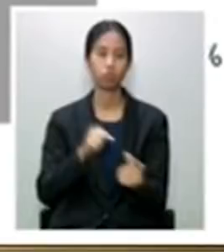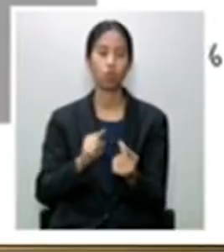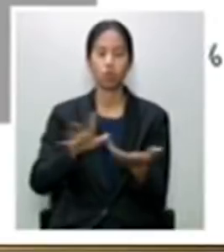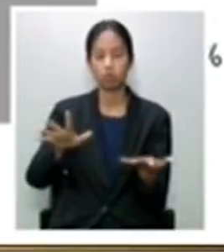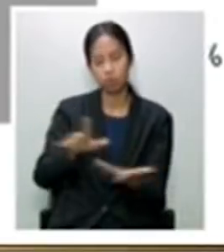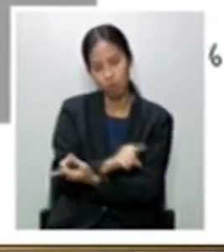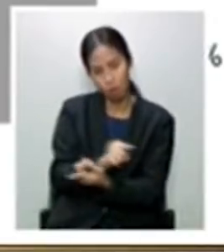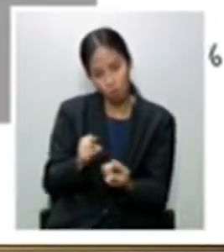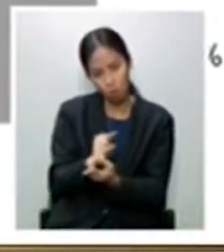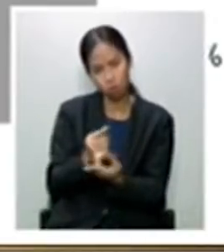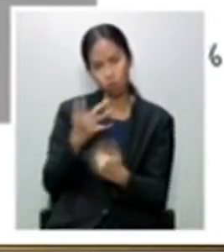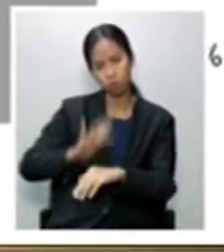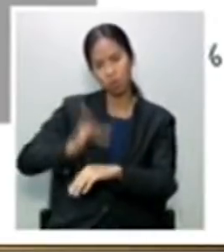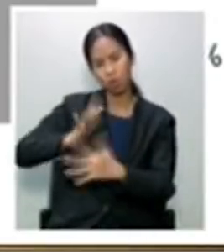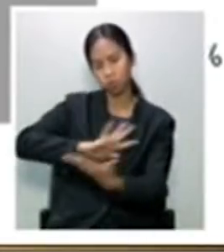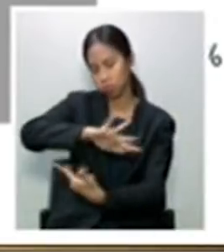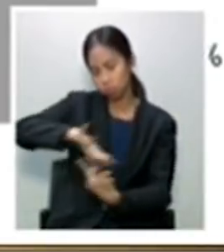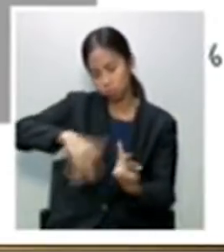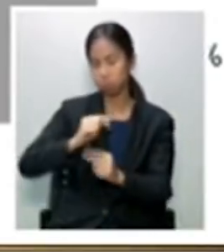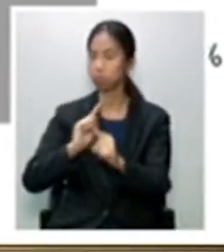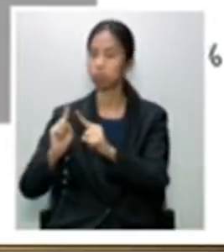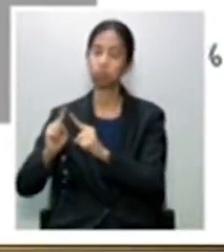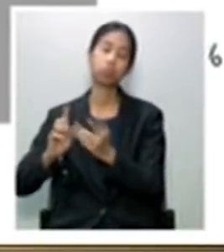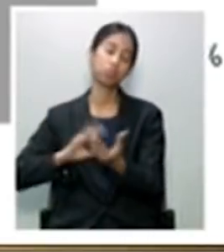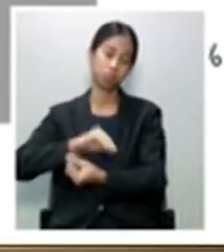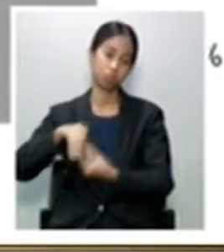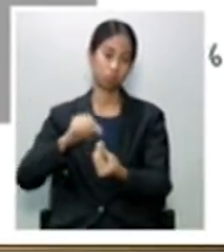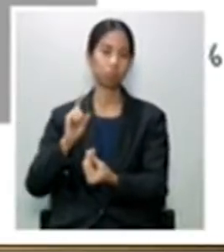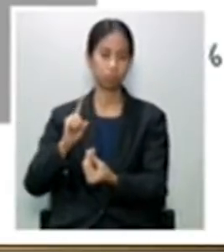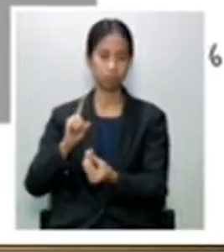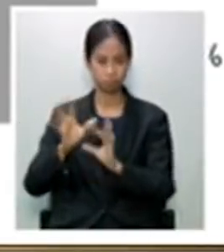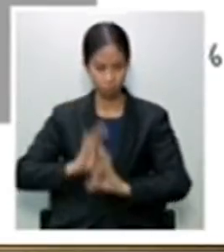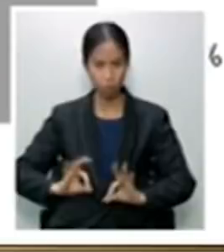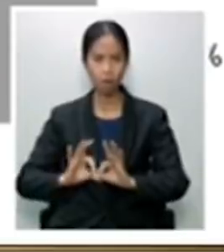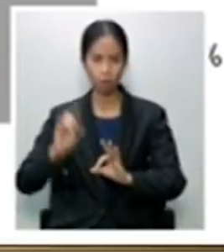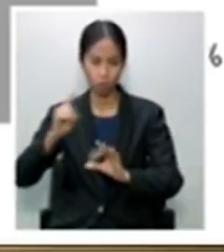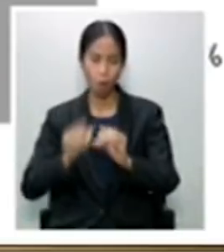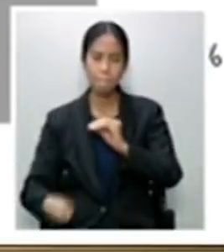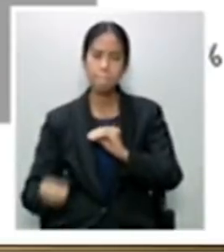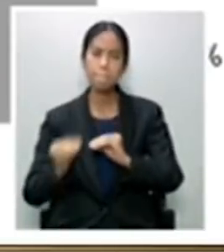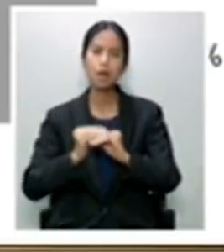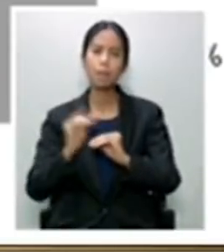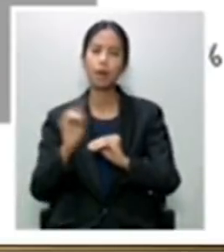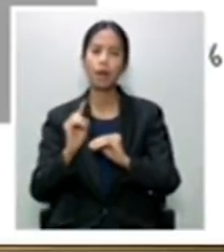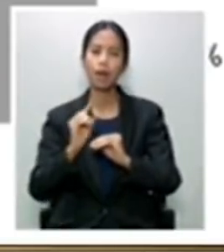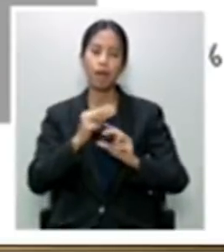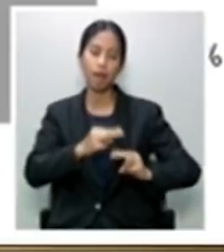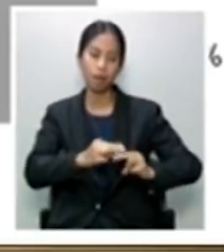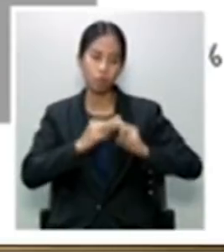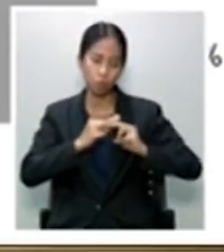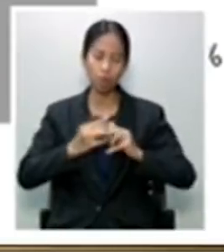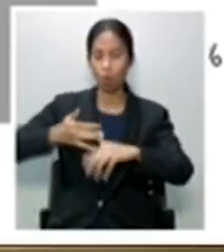คมในเรื่องของทรัพยากรในเรื่องของสิ่งแวดล้อมในเรื่องของเศรษฐกิจคือเราต้องเพิ่มความเป็นเอกชนและความเป็นชุมชนขึ้นมา